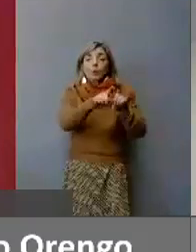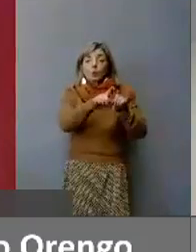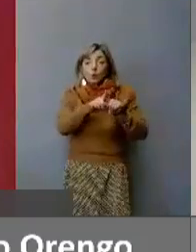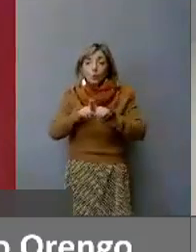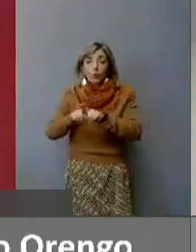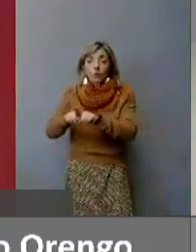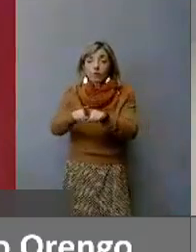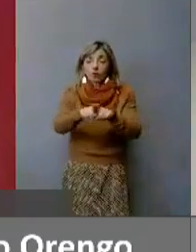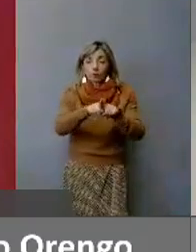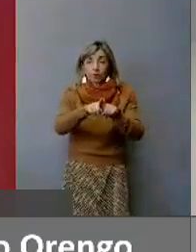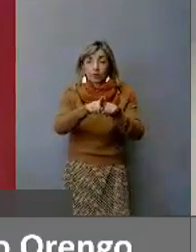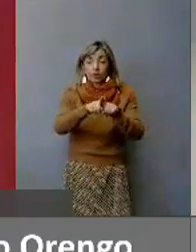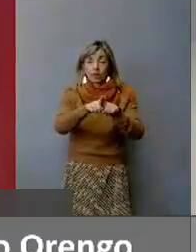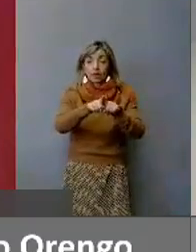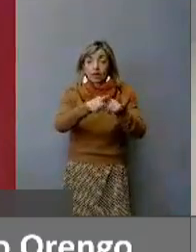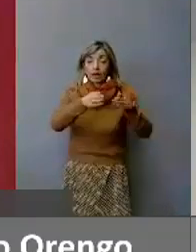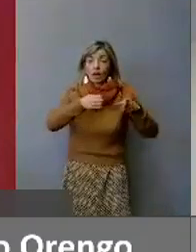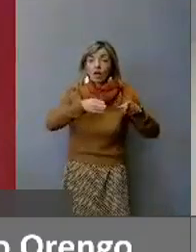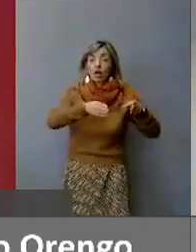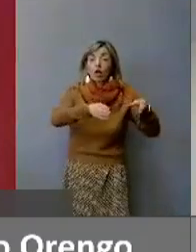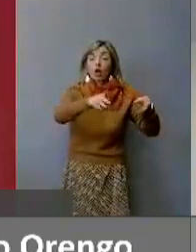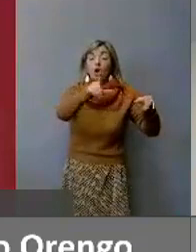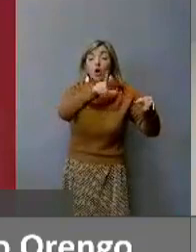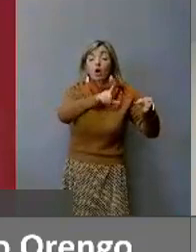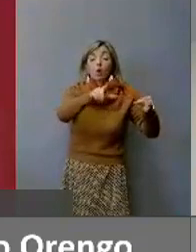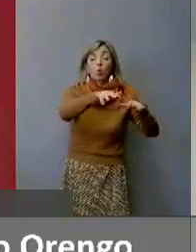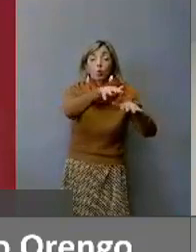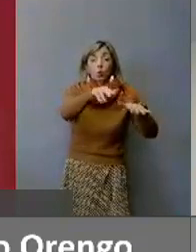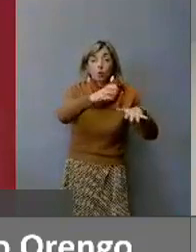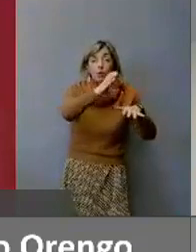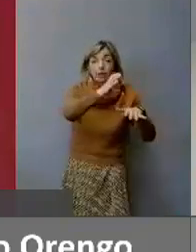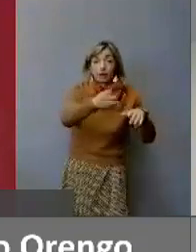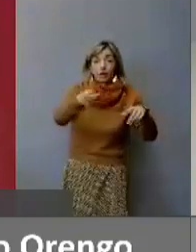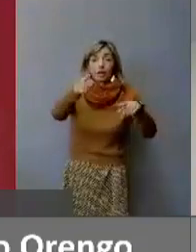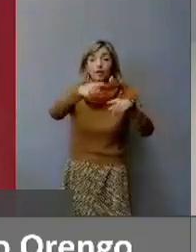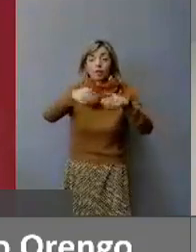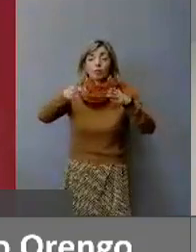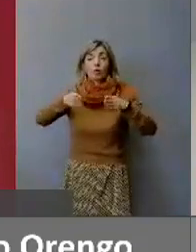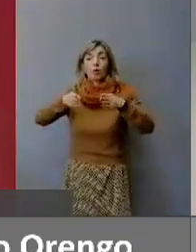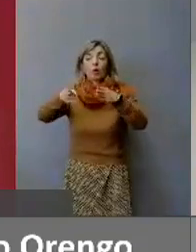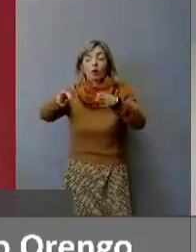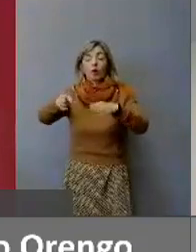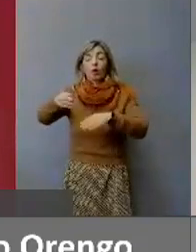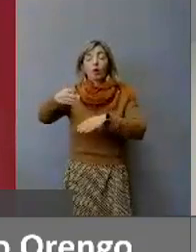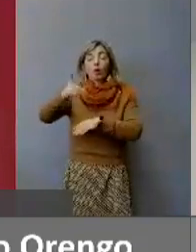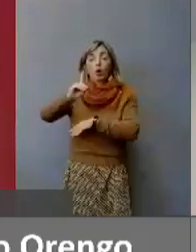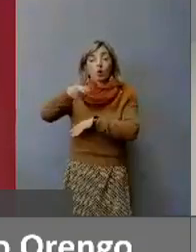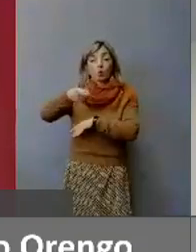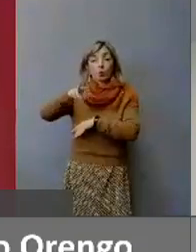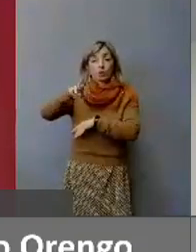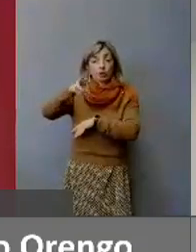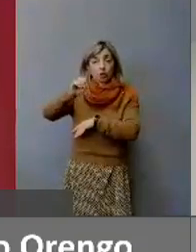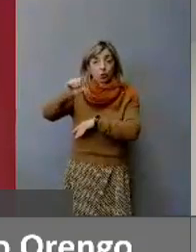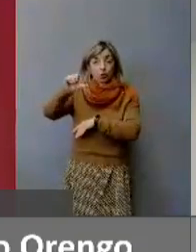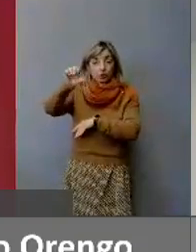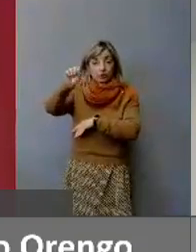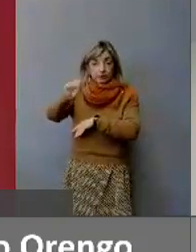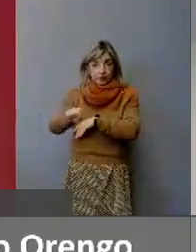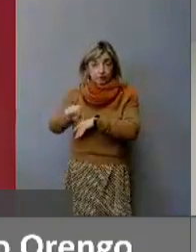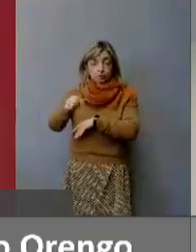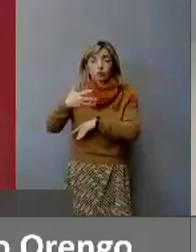lungomare canepa e la guido rossa dove c'era una difformità fra 60 70 km e questo naturalmente